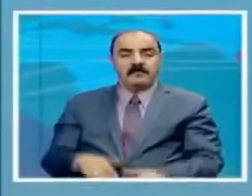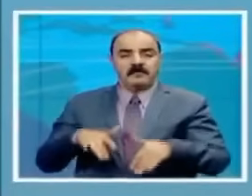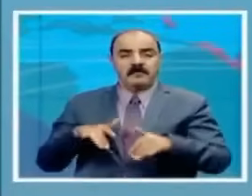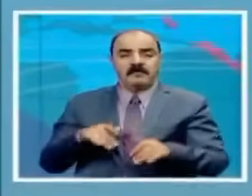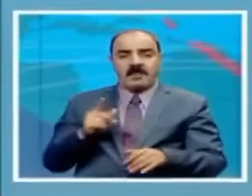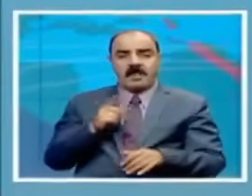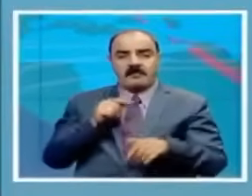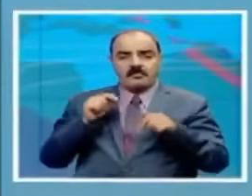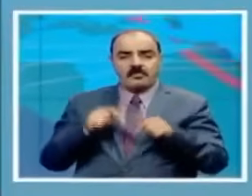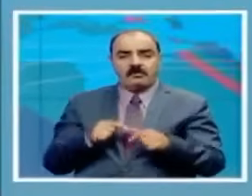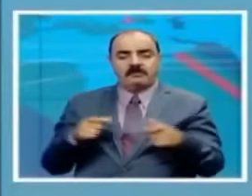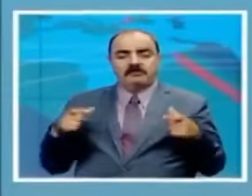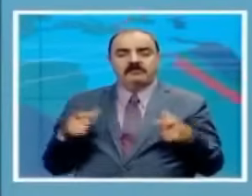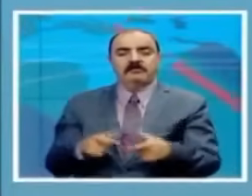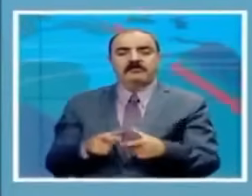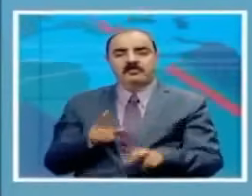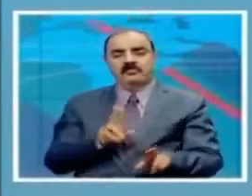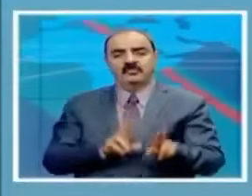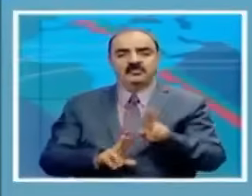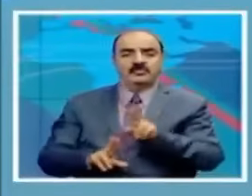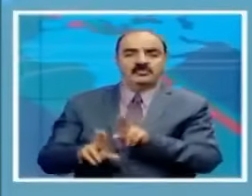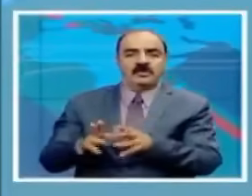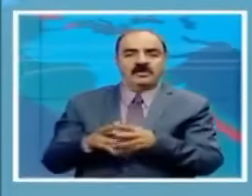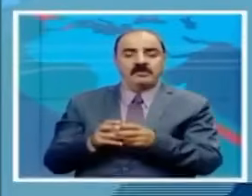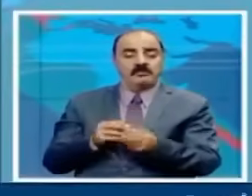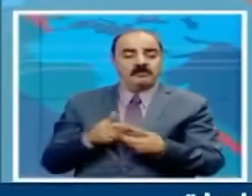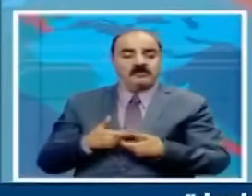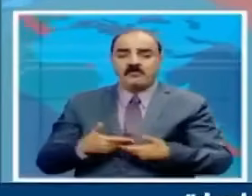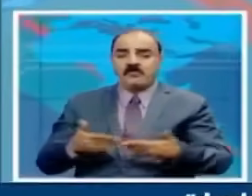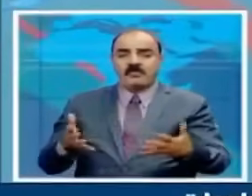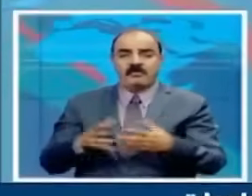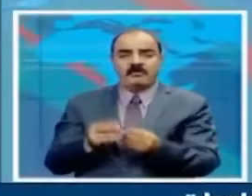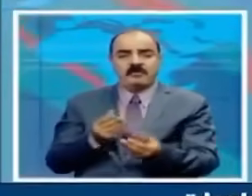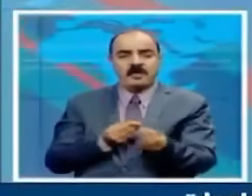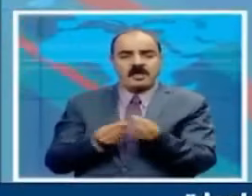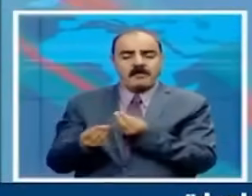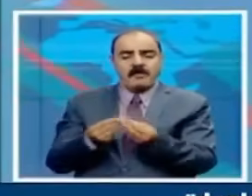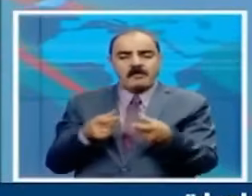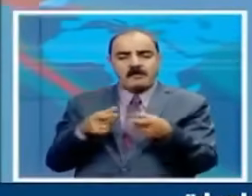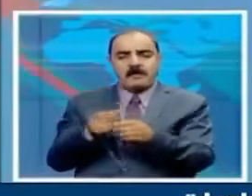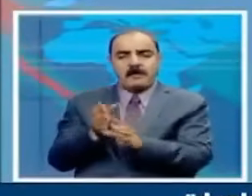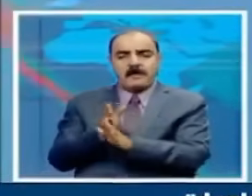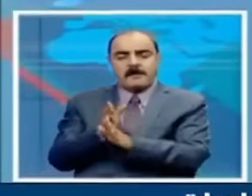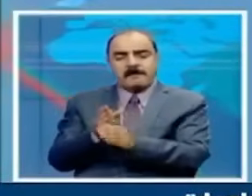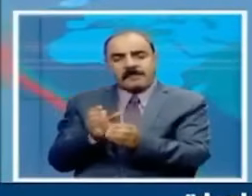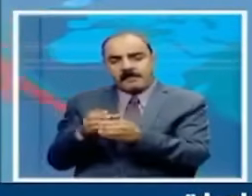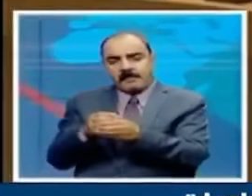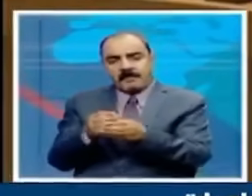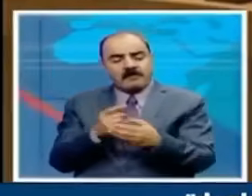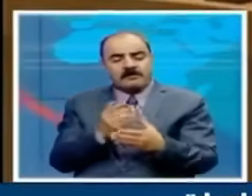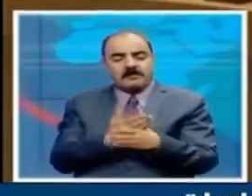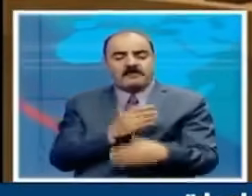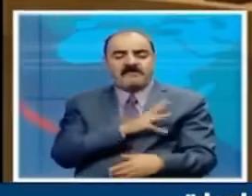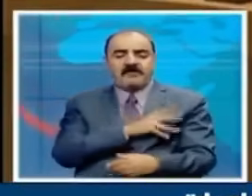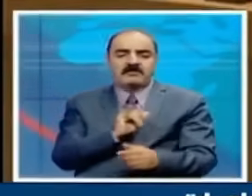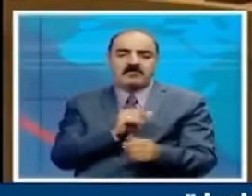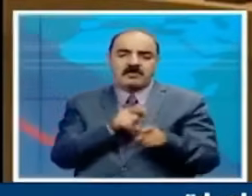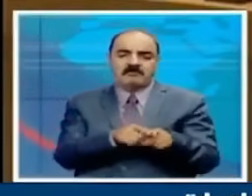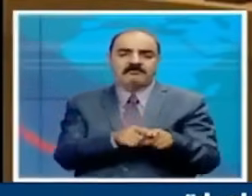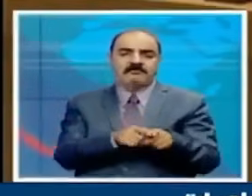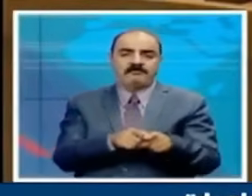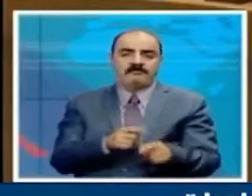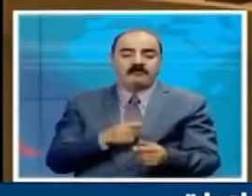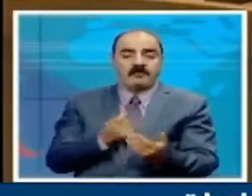يعقد مجلس الأمن الدولي اليوم جلسة نقاش مفتوحة تعقب مشاورات مغلقة حول الوضع في الشرق الأوسط والقضية